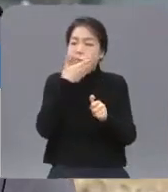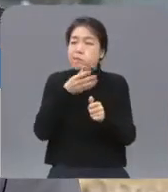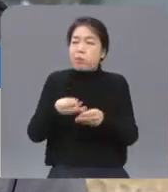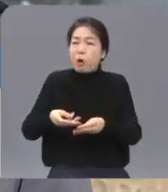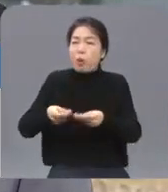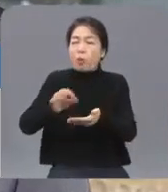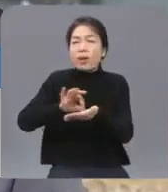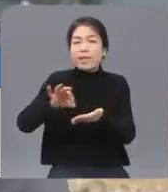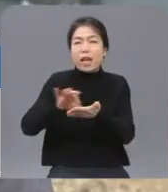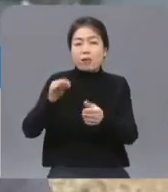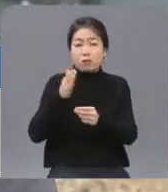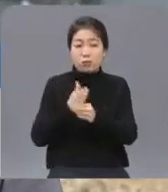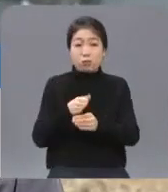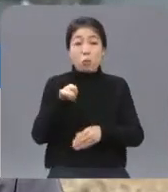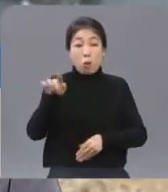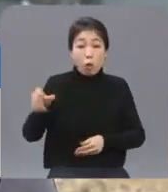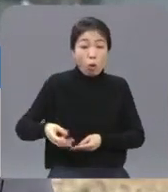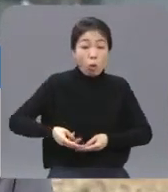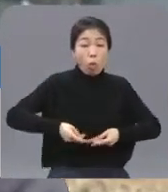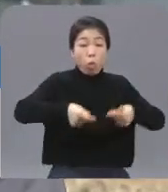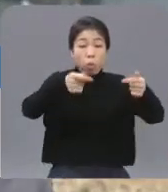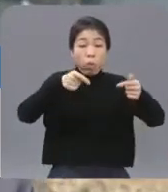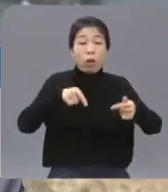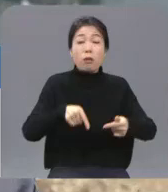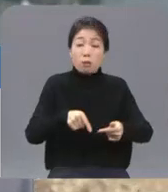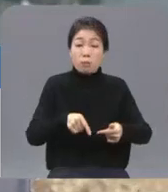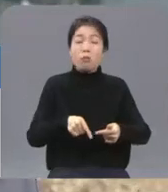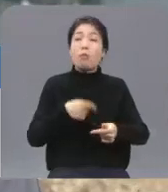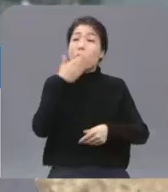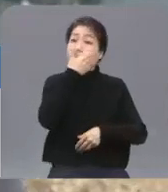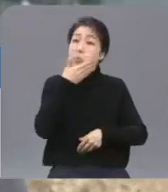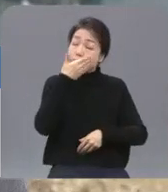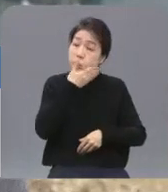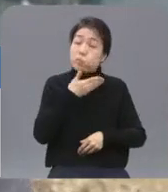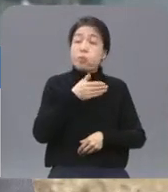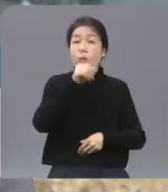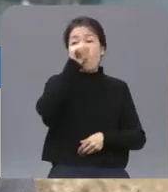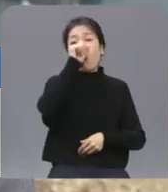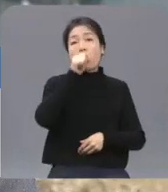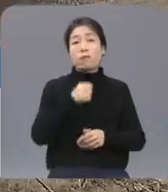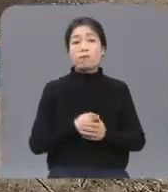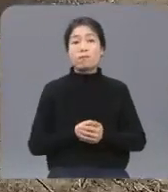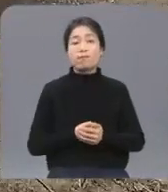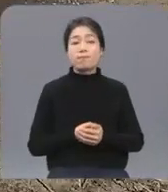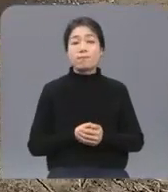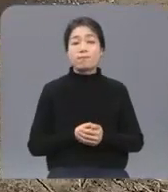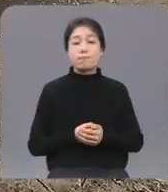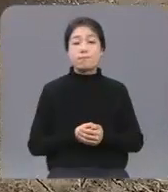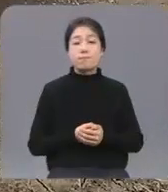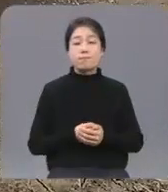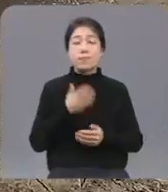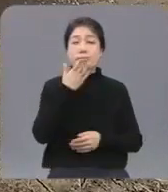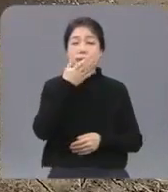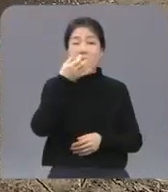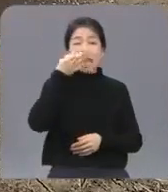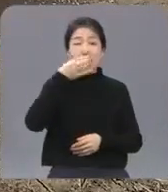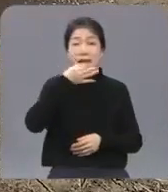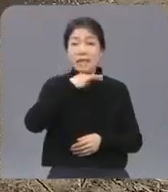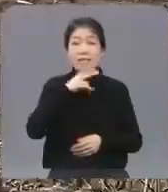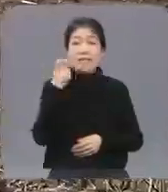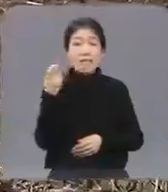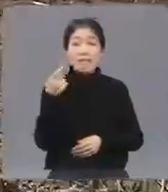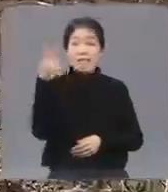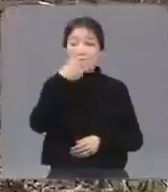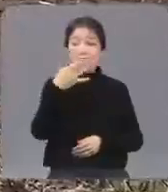저렇게 하니까 그냥 갔다가 뿌려 버리면 뿌리고 느타리 치면 그냥 퇴비가 되고 익산시는 지난